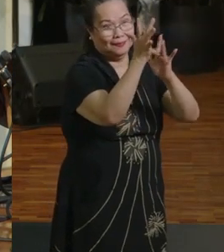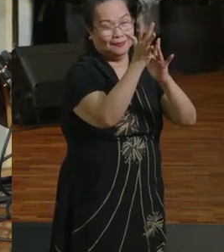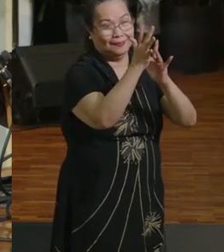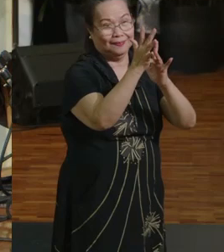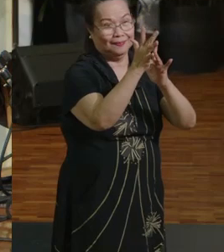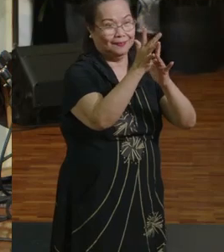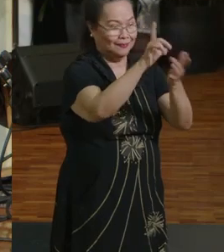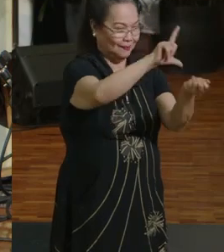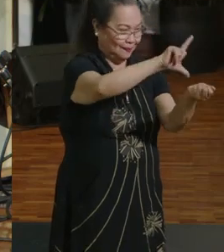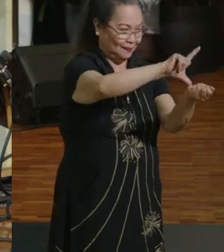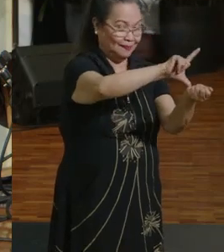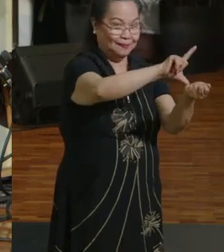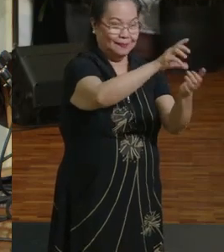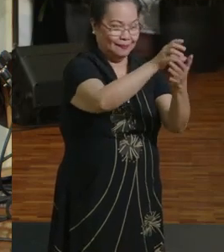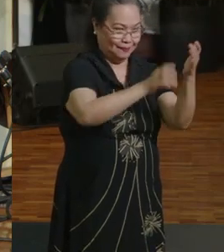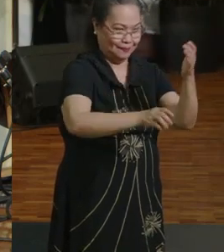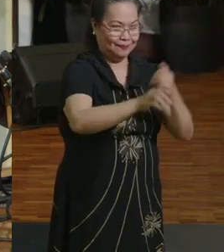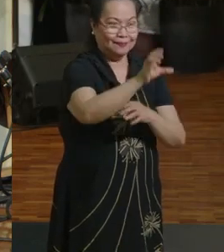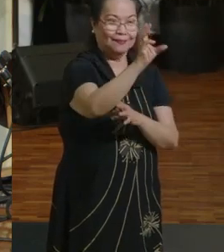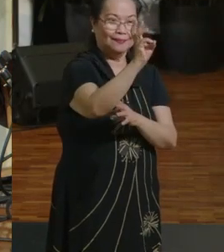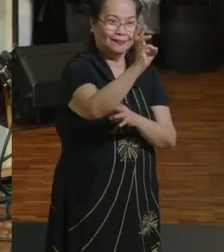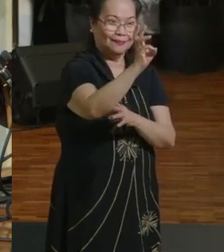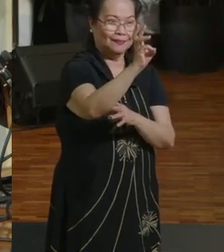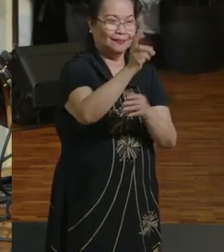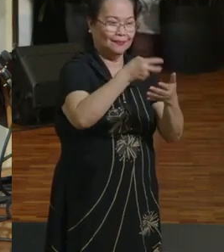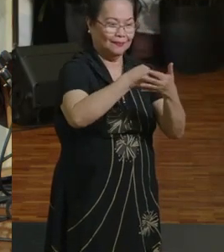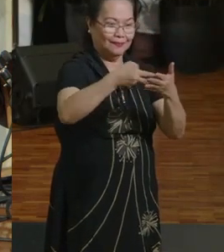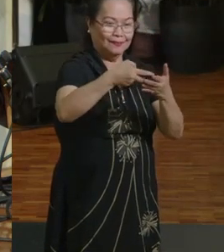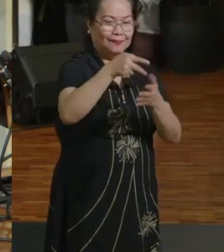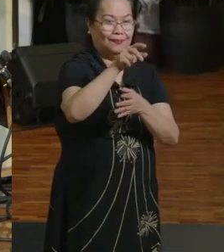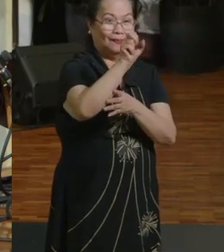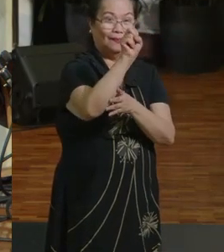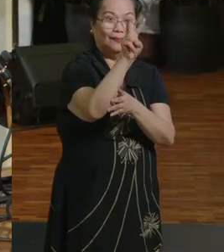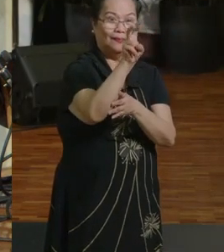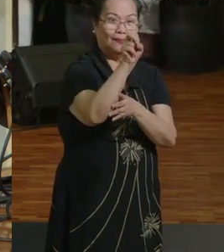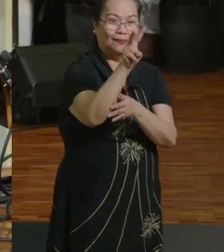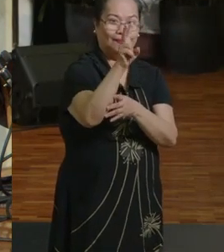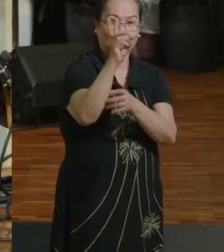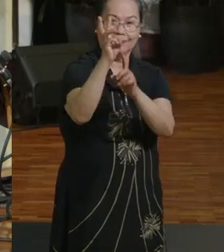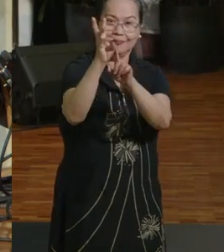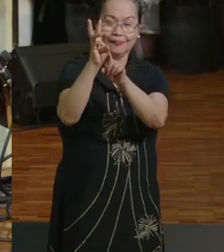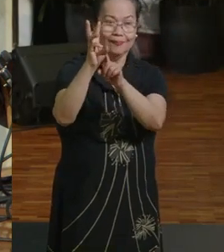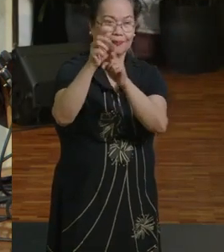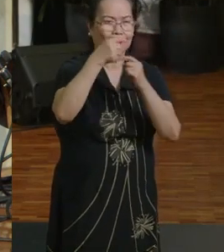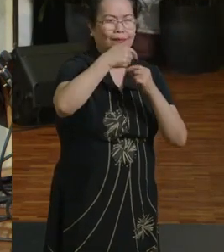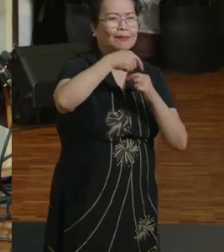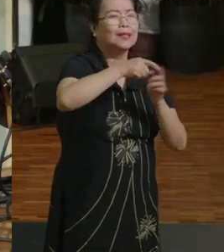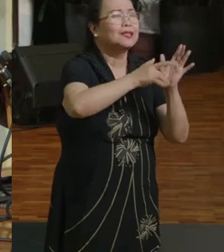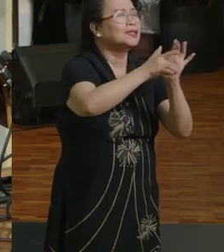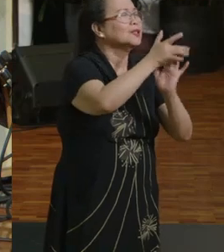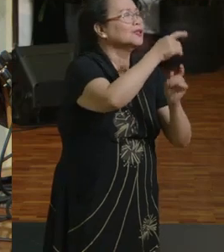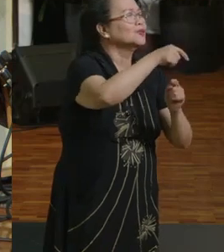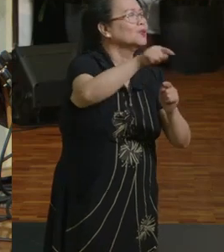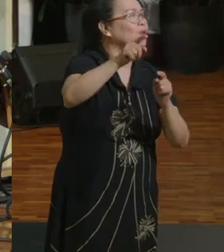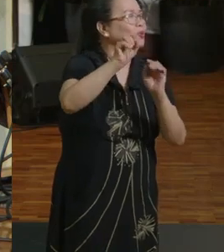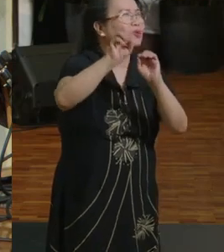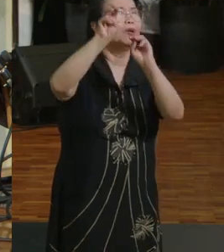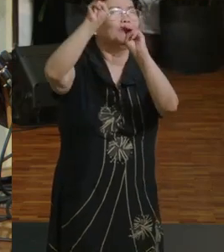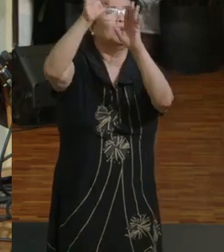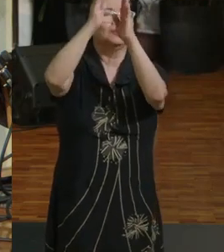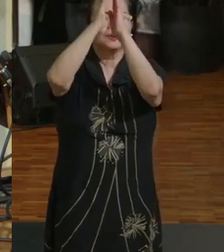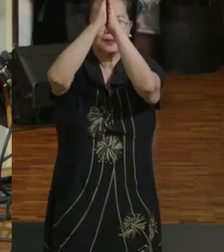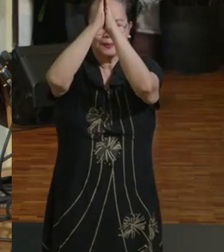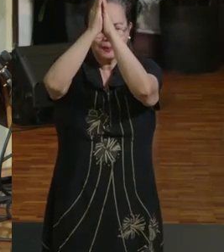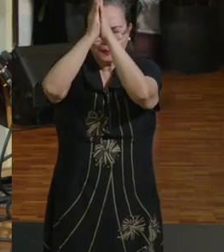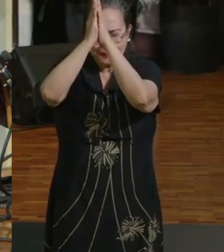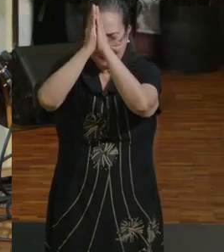Luke 6:12 to 16. Siya ay nagpray sa mountain. He continued in prayer to God. And when day came,